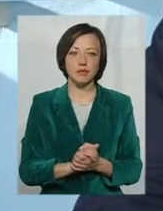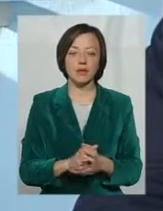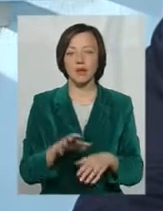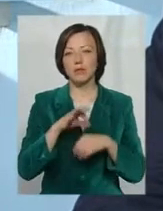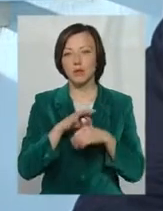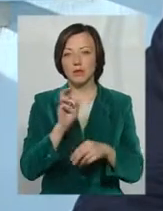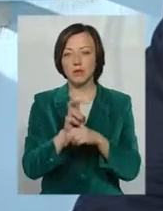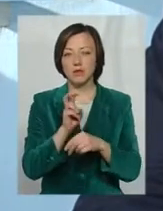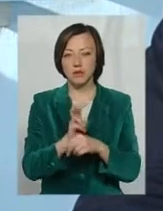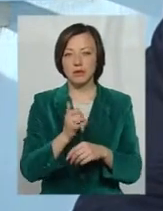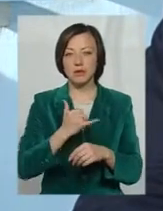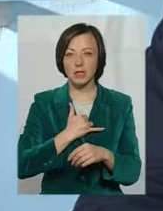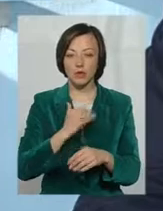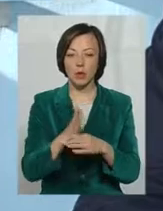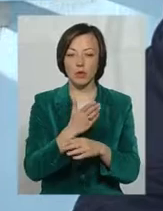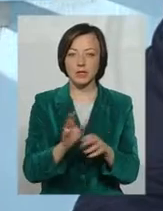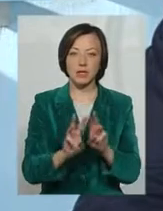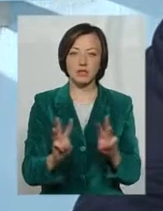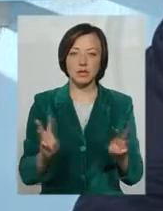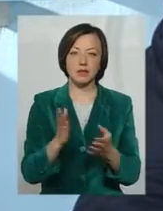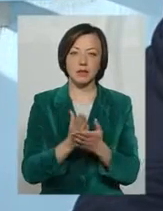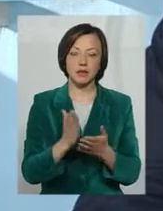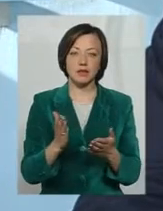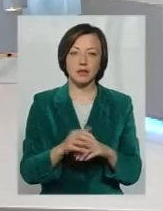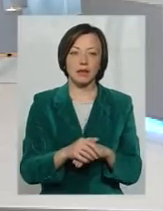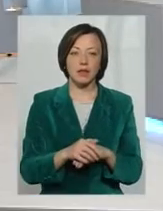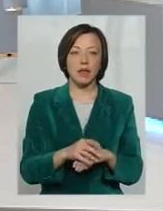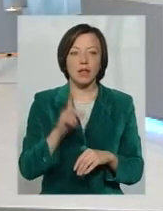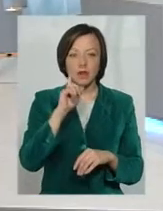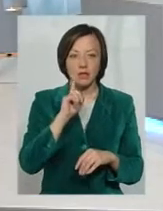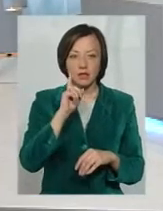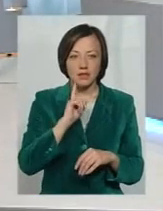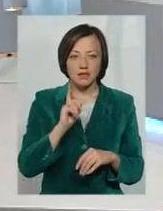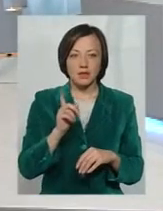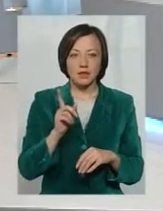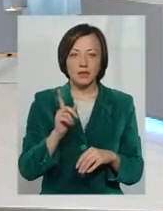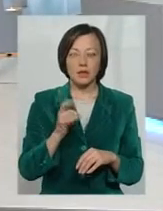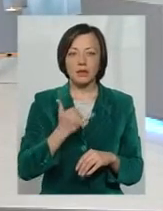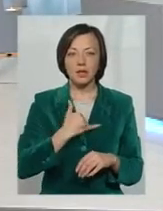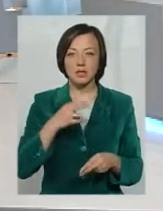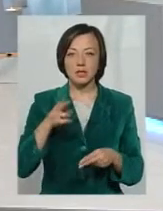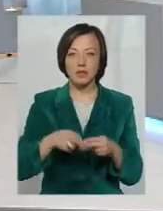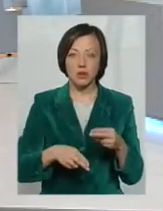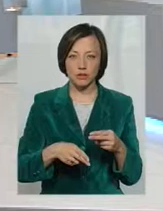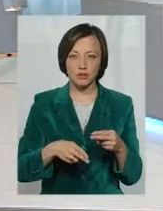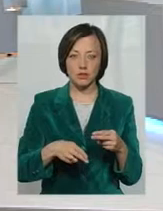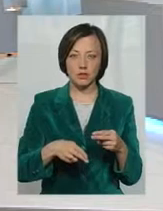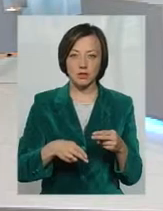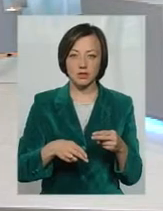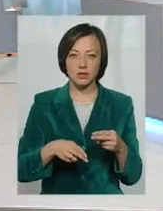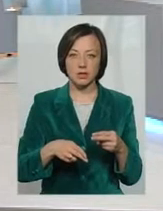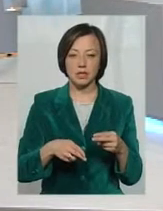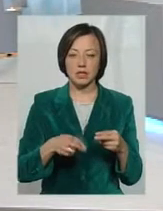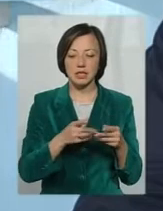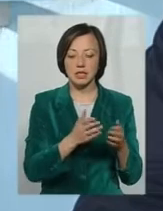цілий розділ на сайті є, благодійні аукціони. Ну, на жаль, він поки що пустий. У нас завершилася якраз серія